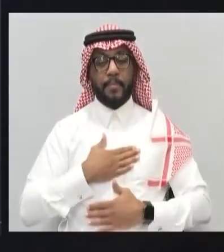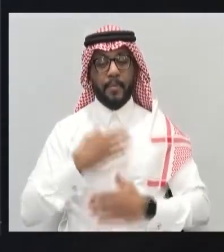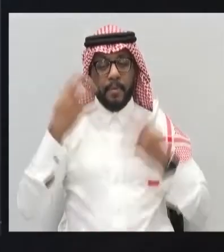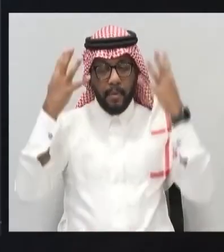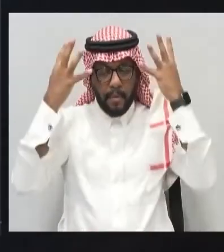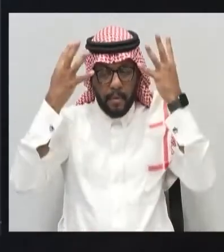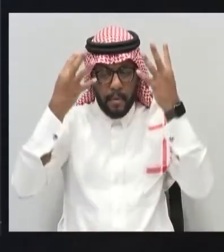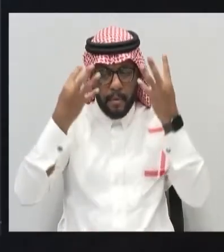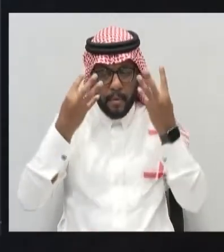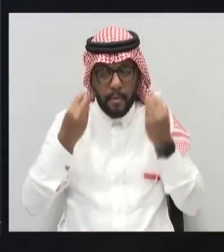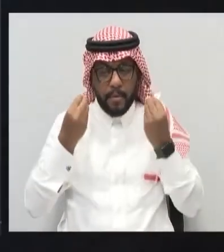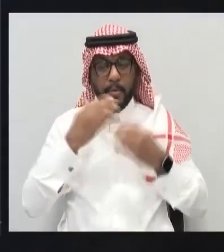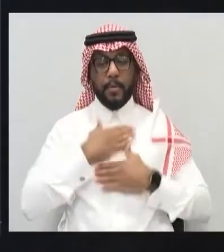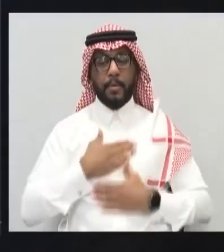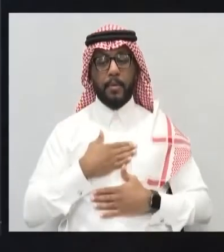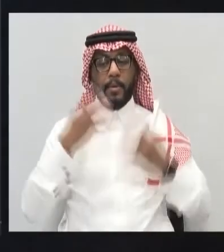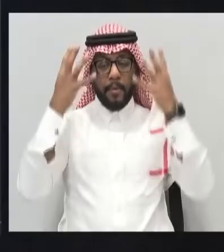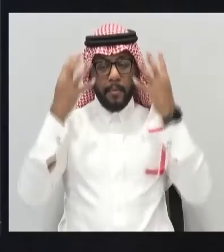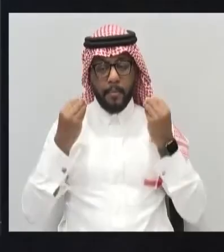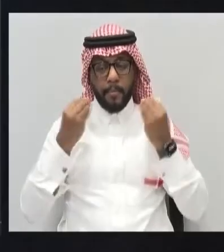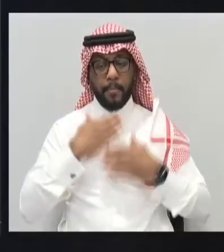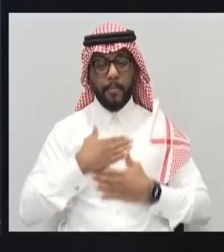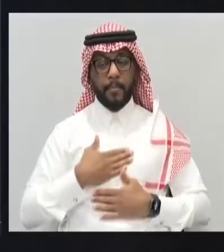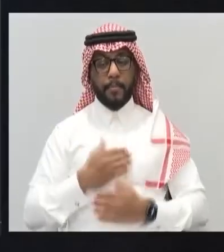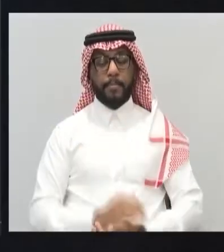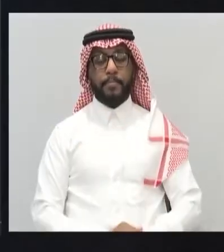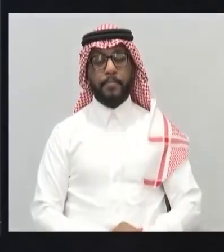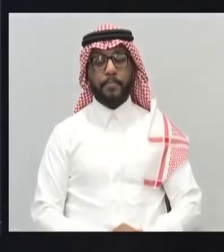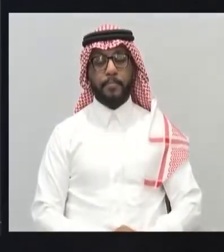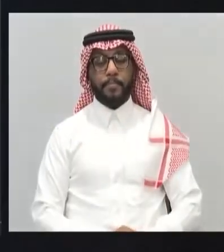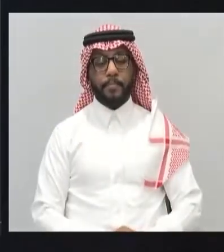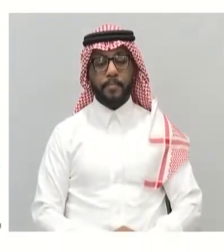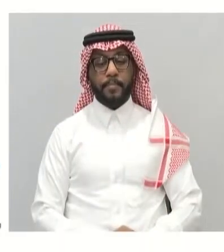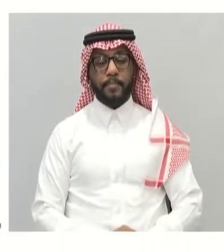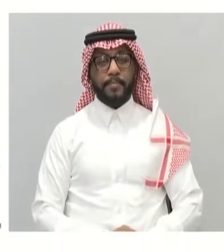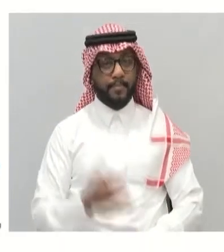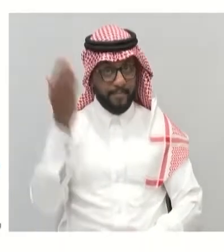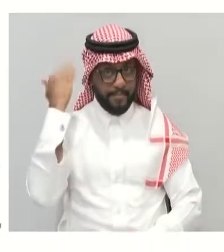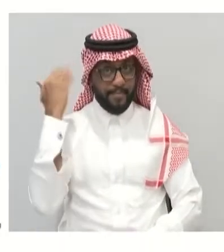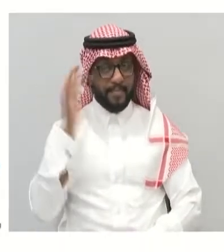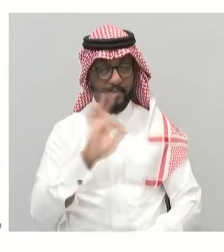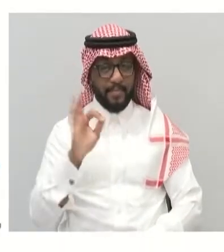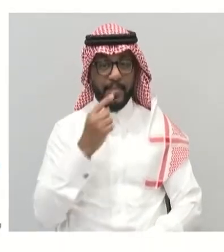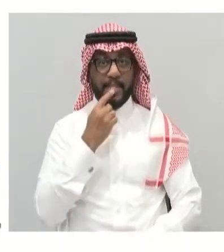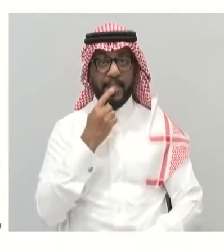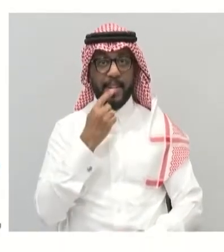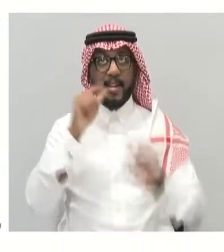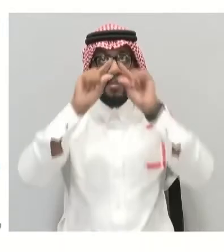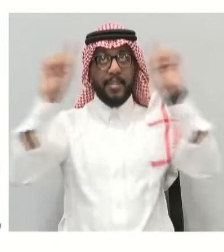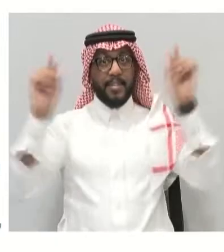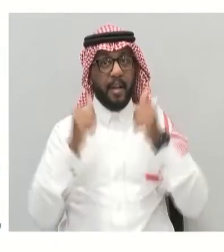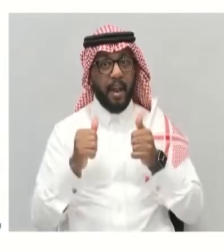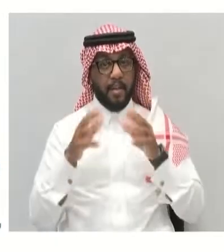خاشعا يؤدي المسلم الصلاه خاشعا بعد قراءه الجمله السابقه وتامل الصوره اجيب